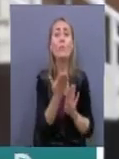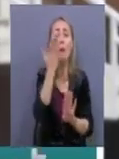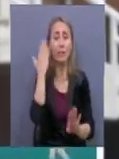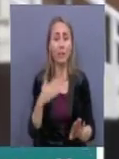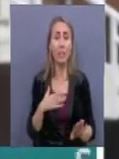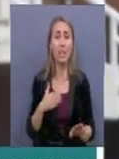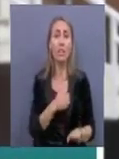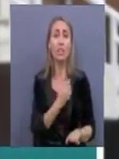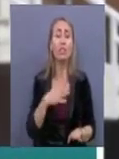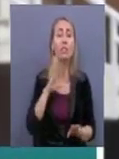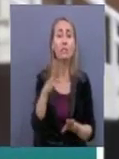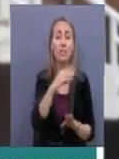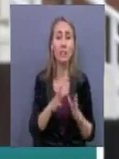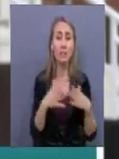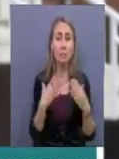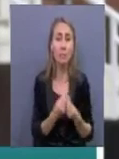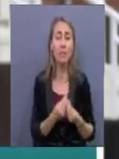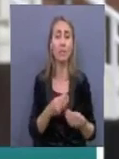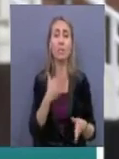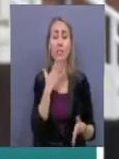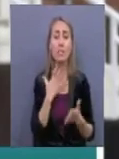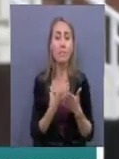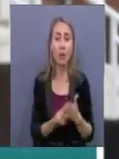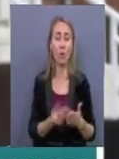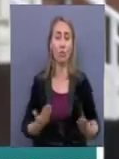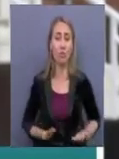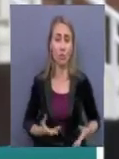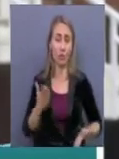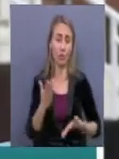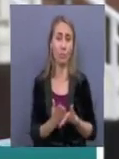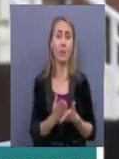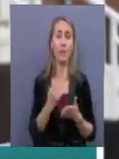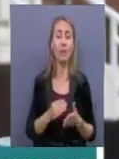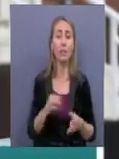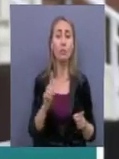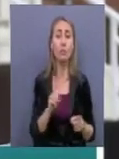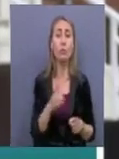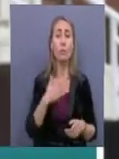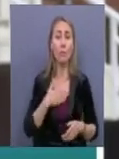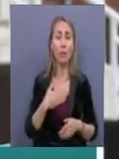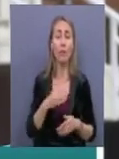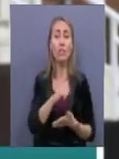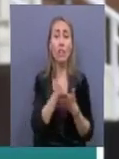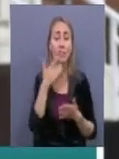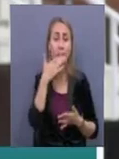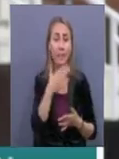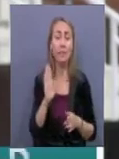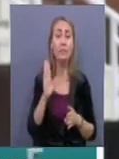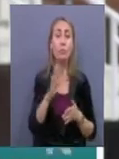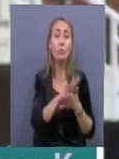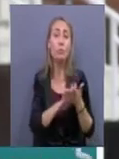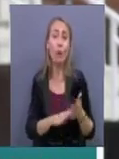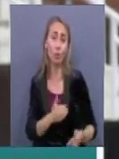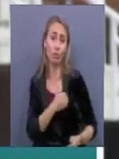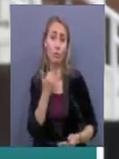19-да қазір. Квартираны барлығы да тар жерде өсіп өнді. Көп деген қиыншылықтар көрдім, бірақ та